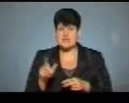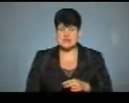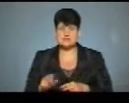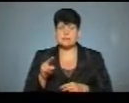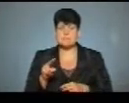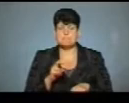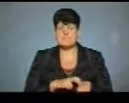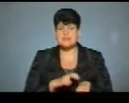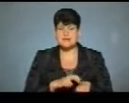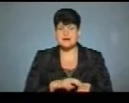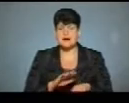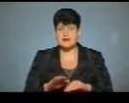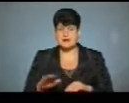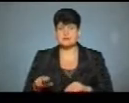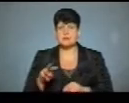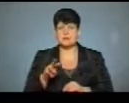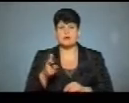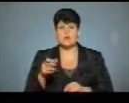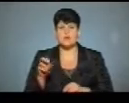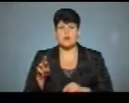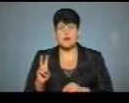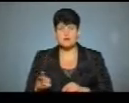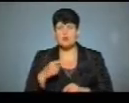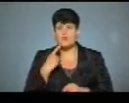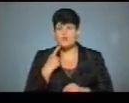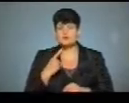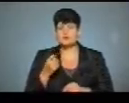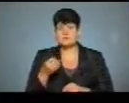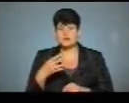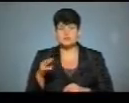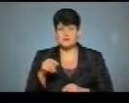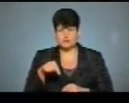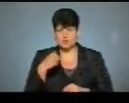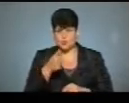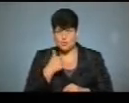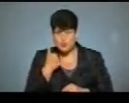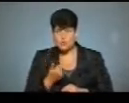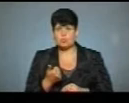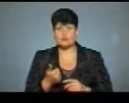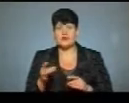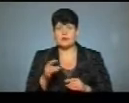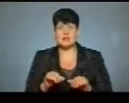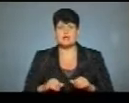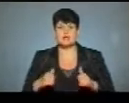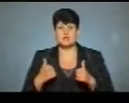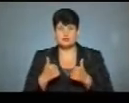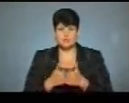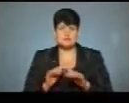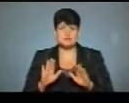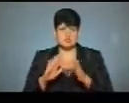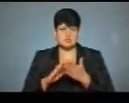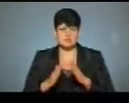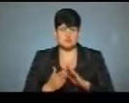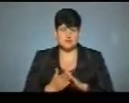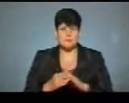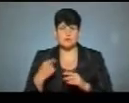здоров'я облдержадміністрації Майя Голя каже, 15 травня цього року регіональна комісія з питань техногенно-екологічної безпеки та надзвичайних ситуацій